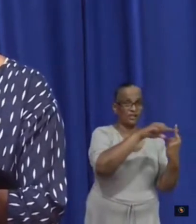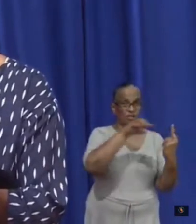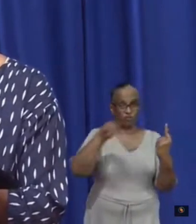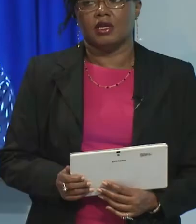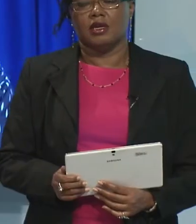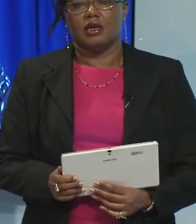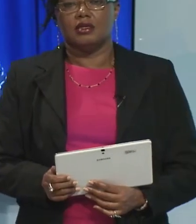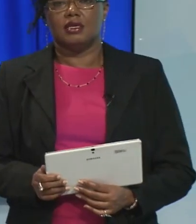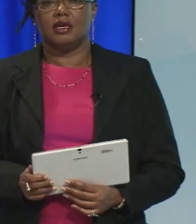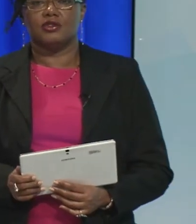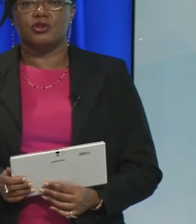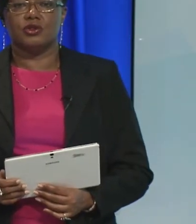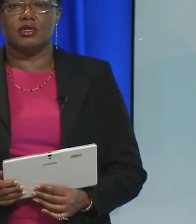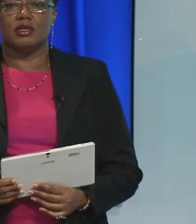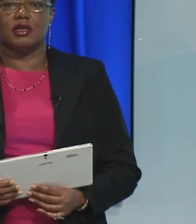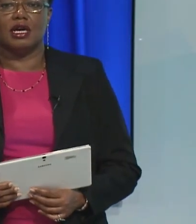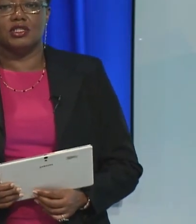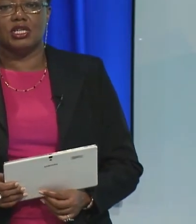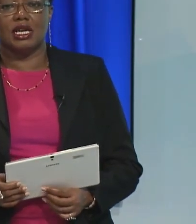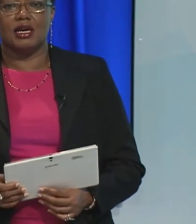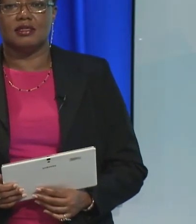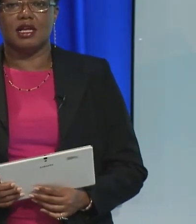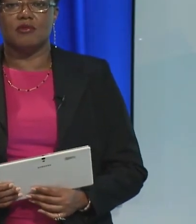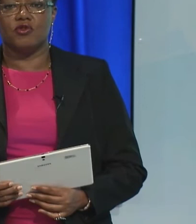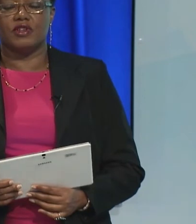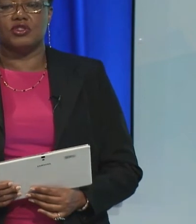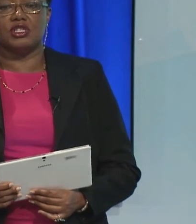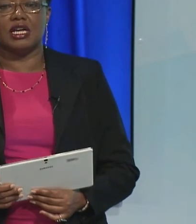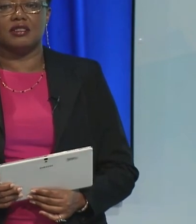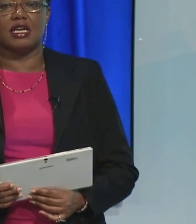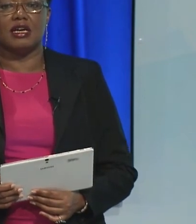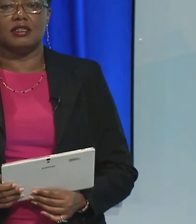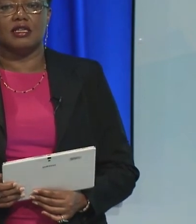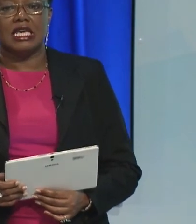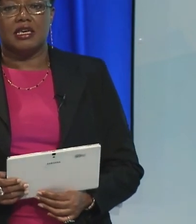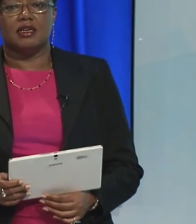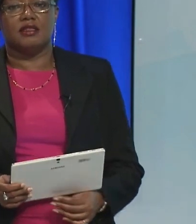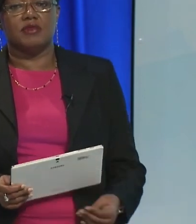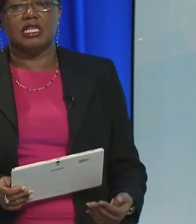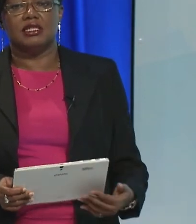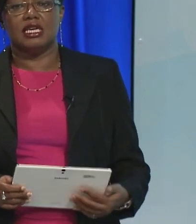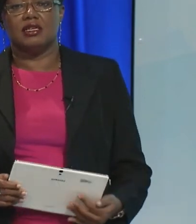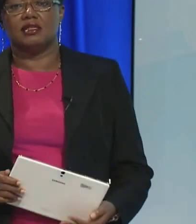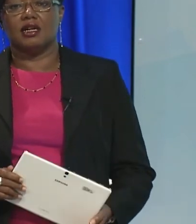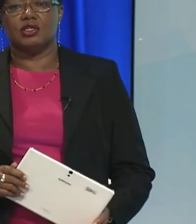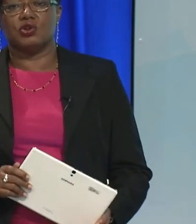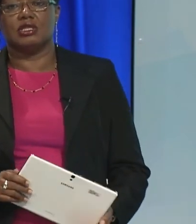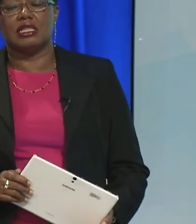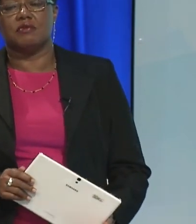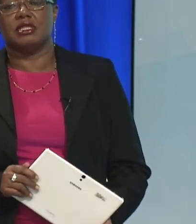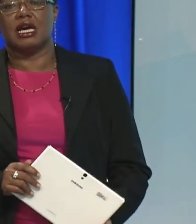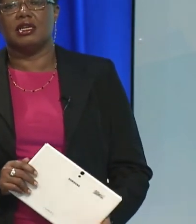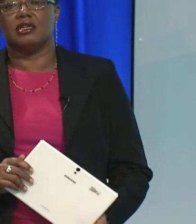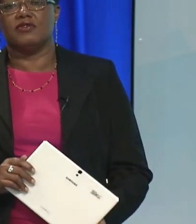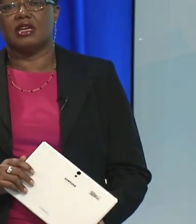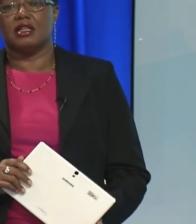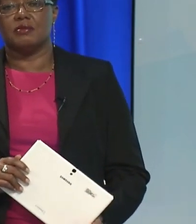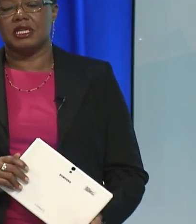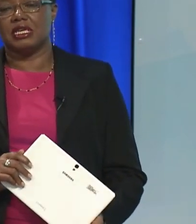afgestaan. Directeur Angela Salmo van Sociale Zaken. Het ministerie zal de contante